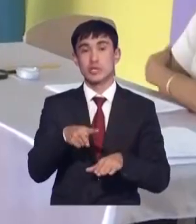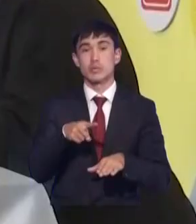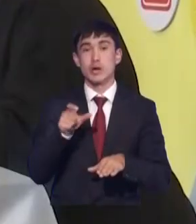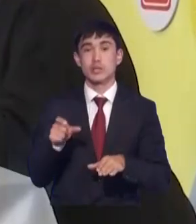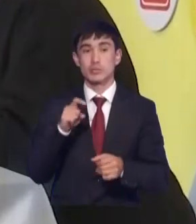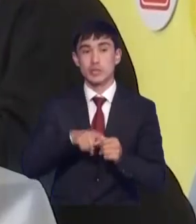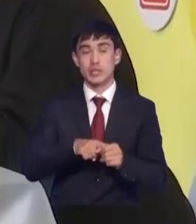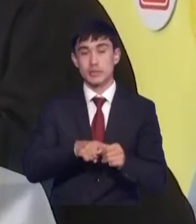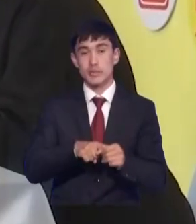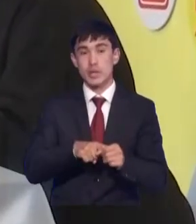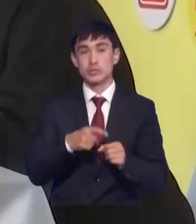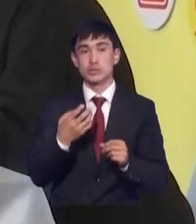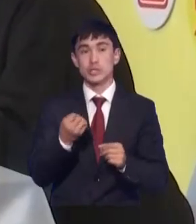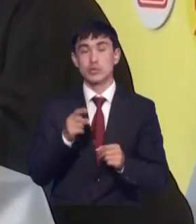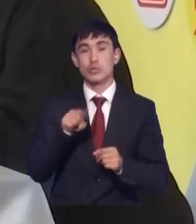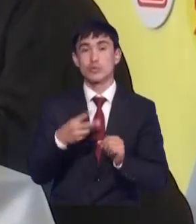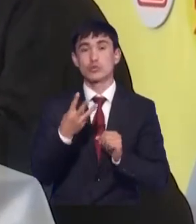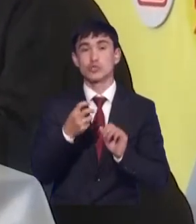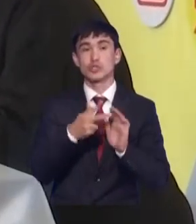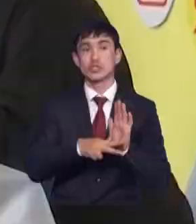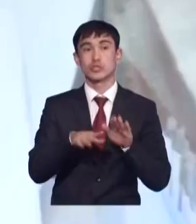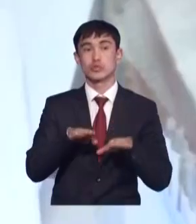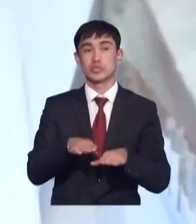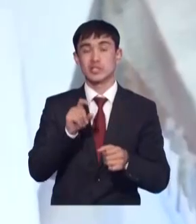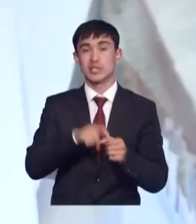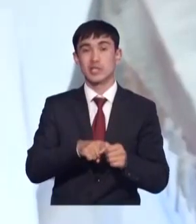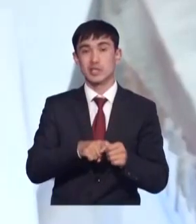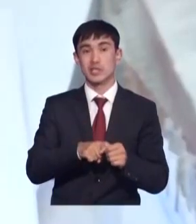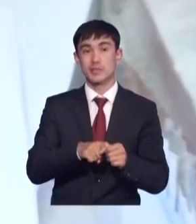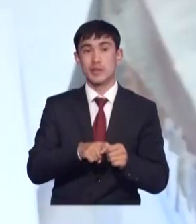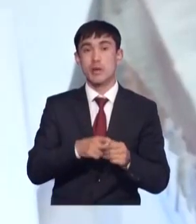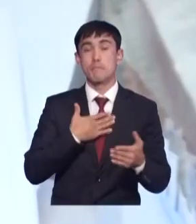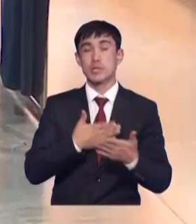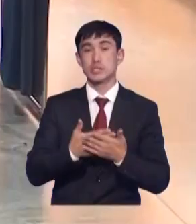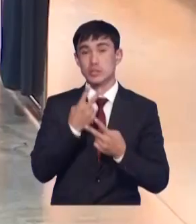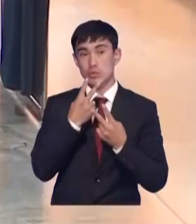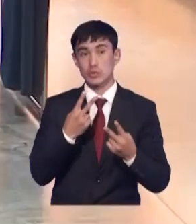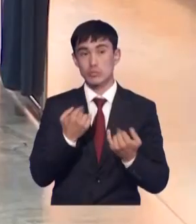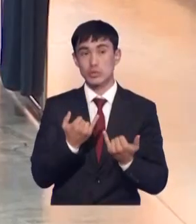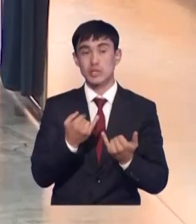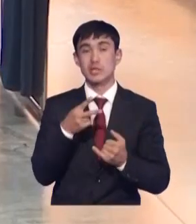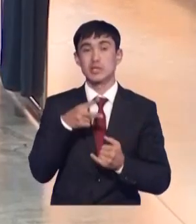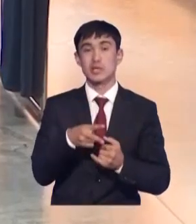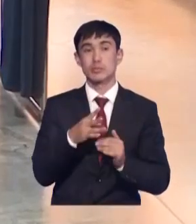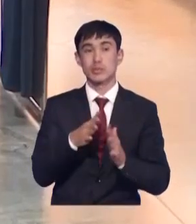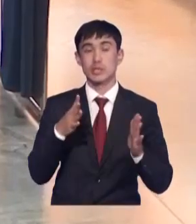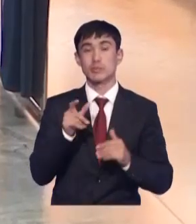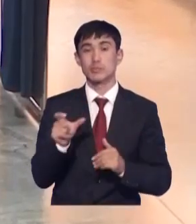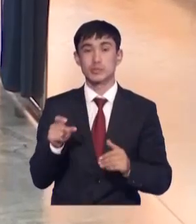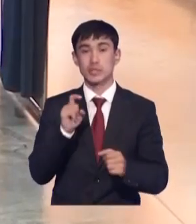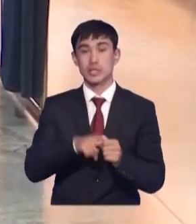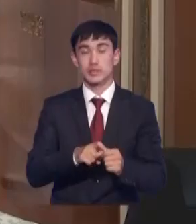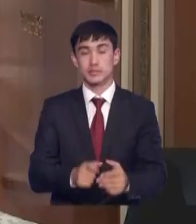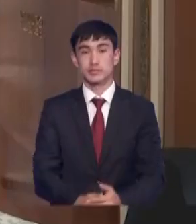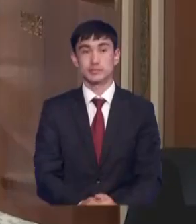жуық адам тіркелген. Сонда яқы нөмірі 380-шы учаскеде тіркелгендер де белсенді көрінеді. Мұнда да 2000-ға жуық дауыс беруші тіркеуде